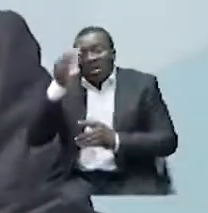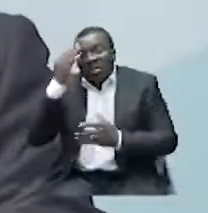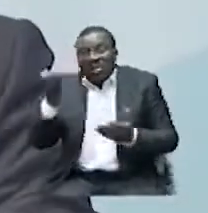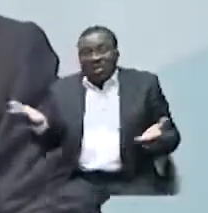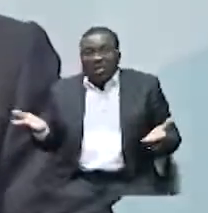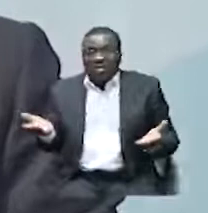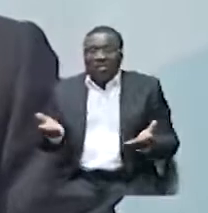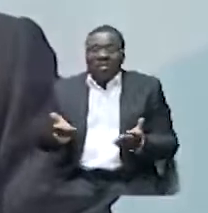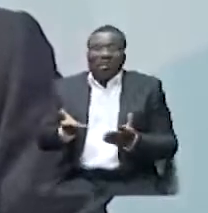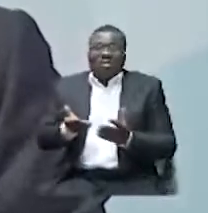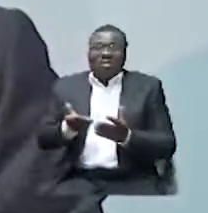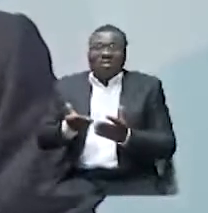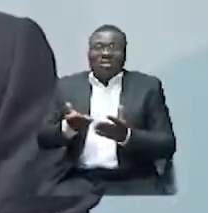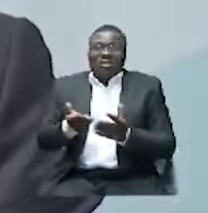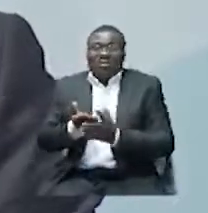par